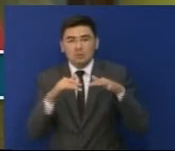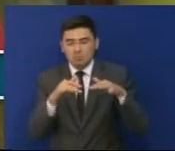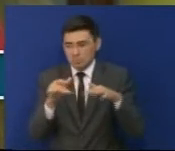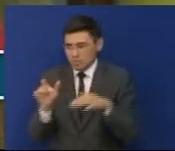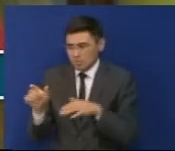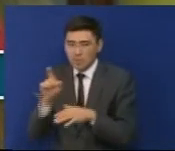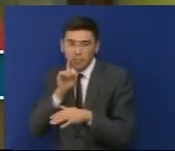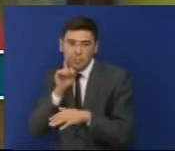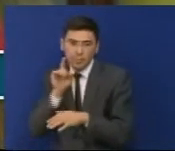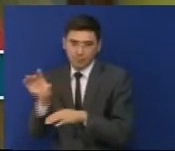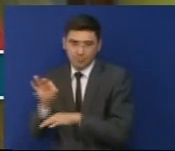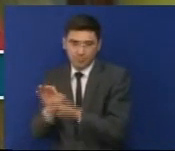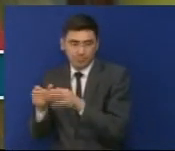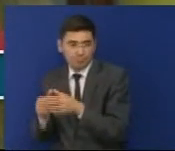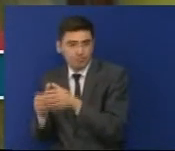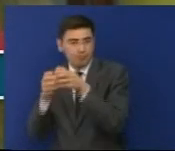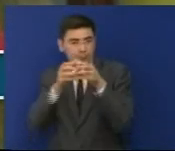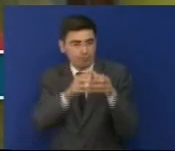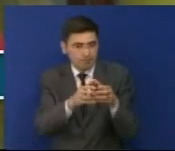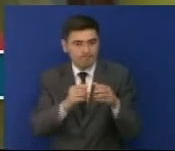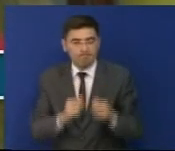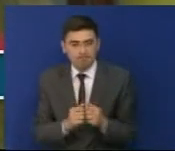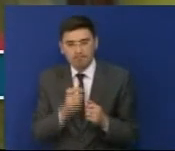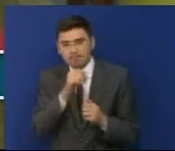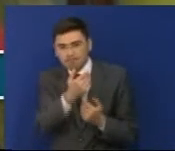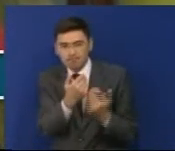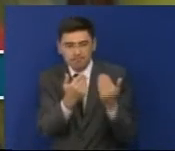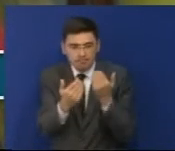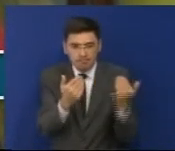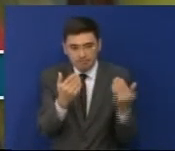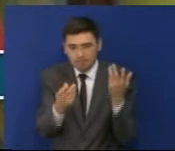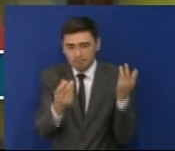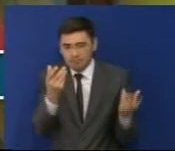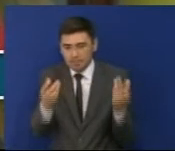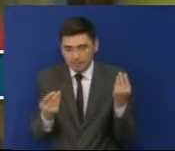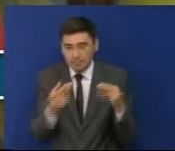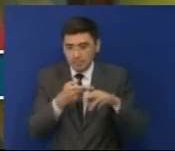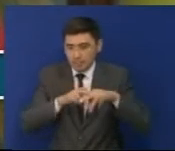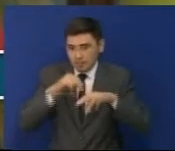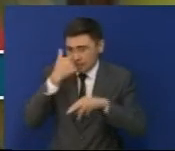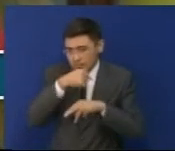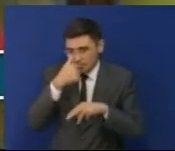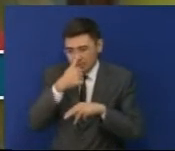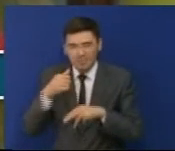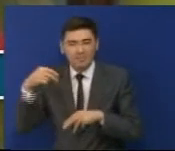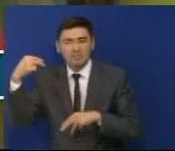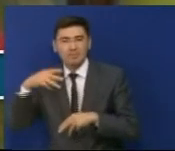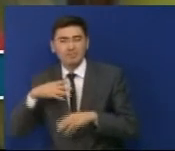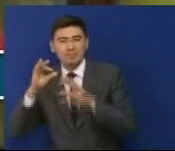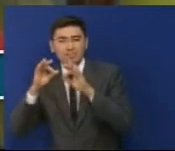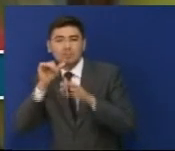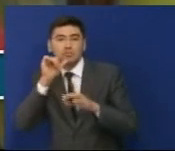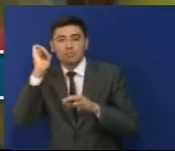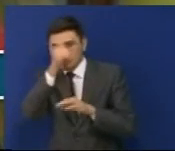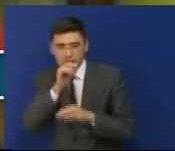енді бізде ол кісілердің өзіндік орны бар, өзіндік қойылымдары да бар. Енді биылғы жыл елбасымыз айтқандай жастар жылы